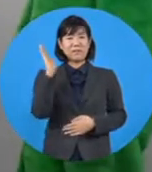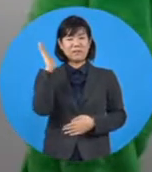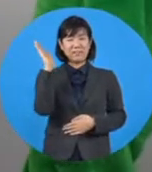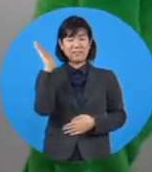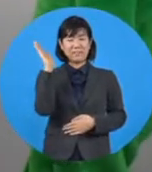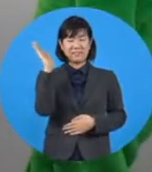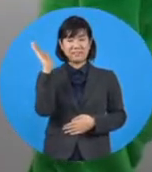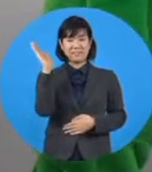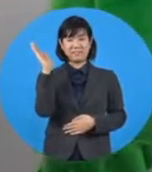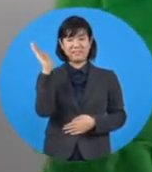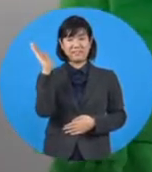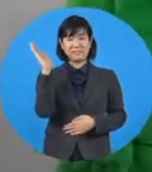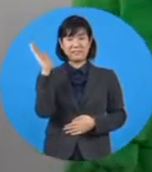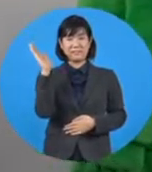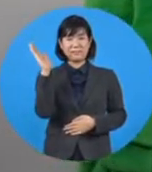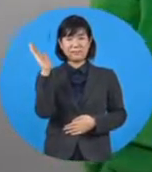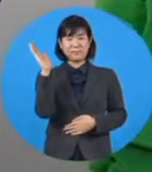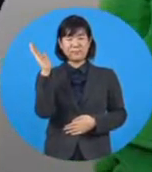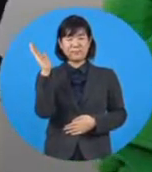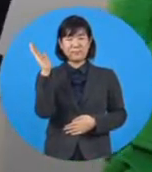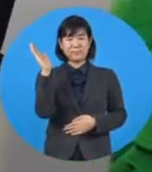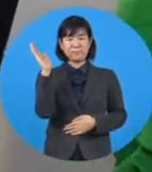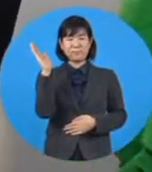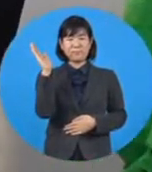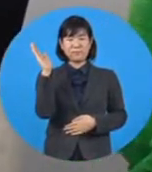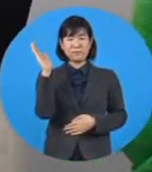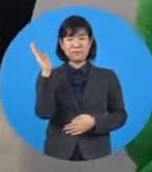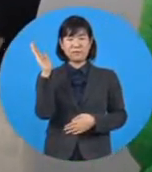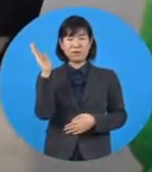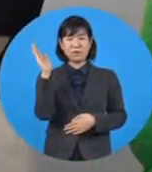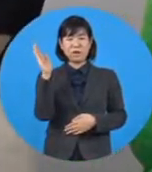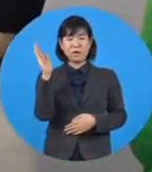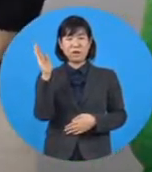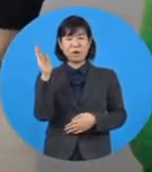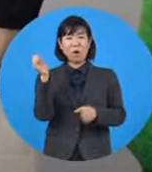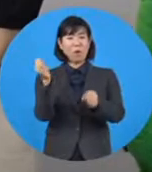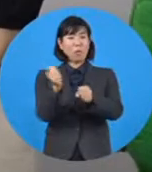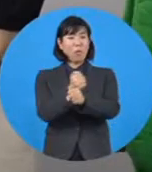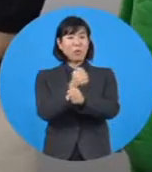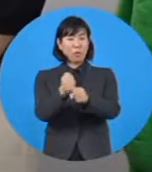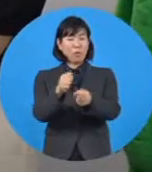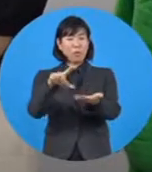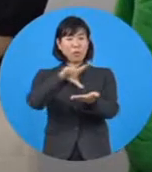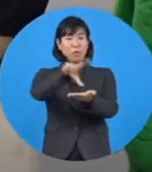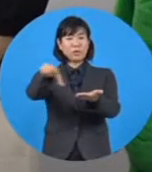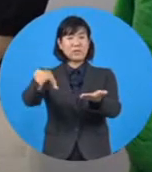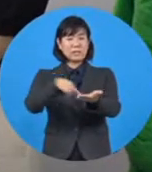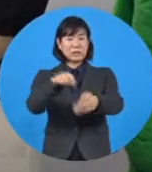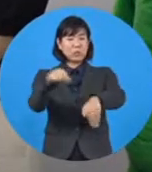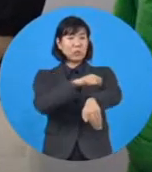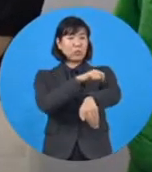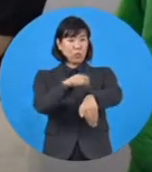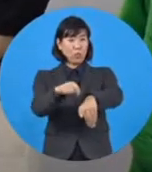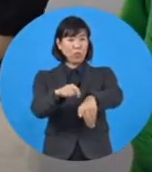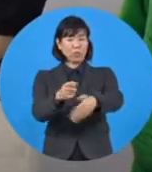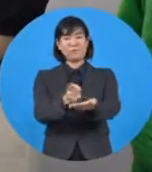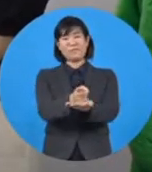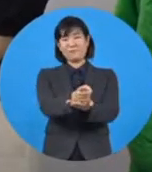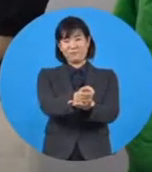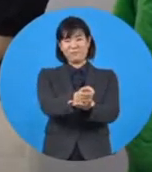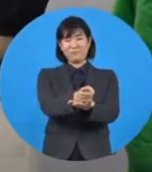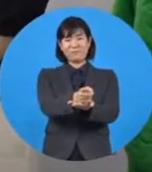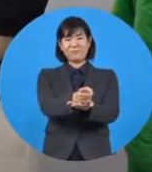ください。 はい。ほ、これは、 板橋区内の工業の地域的特色を表したマップになります。